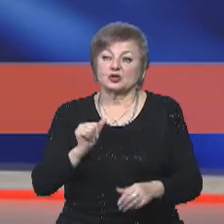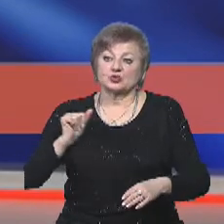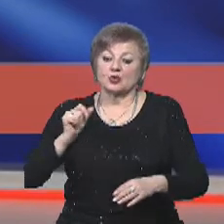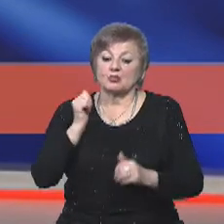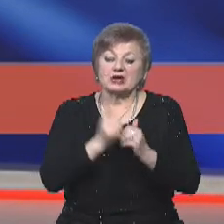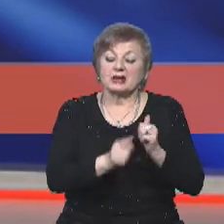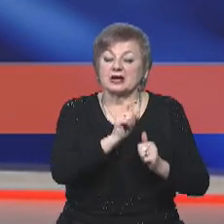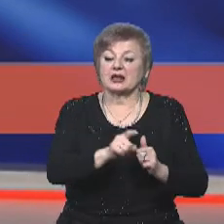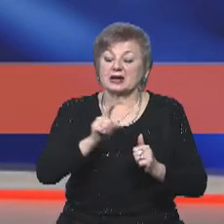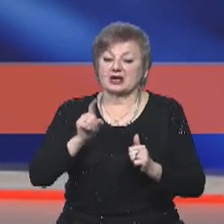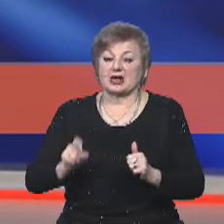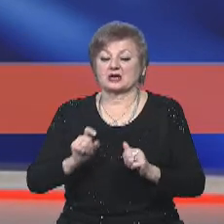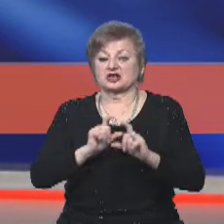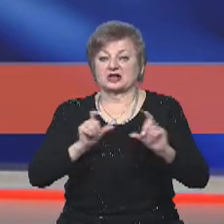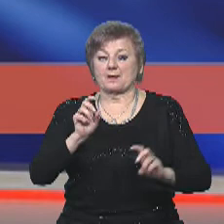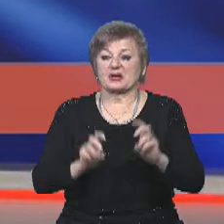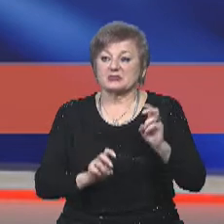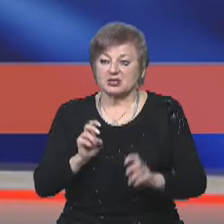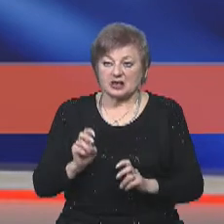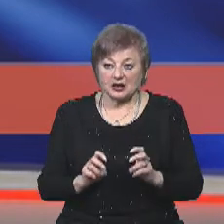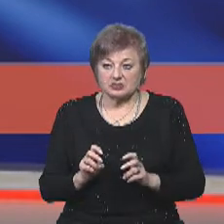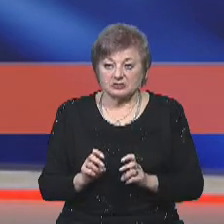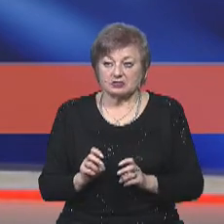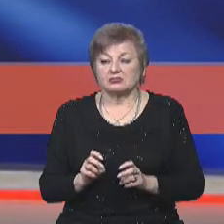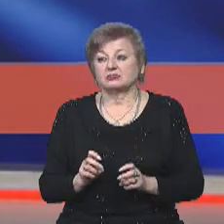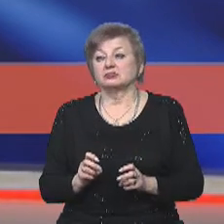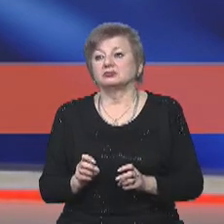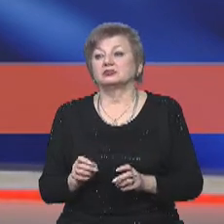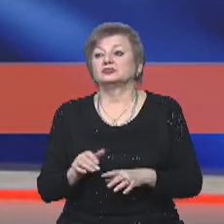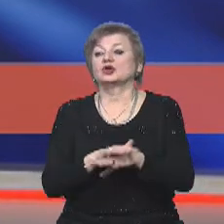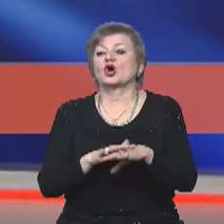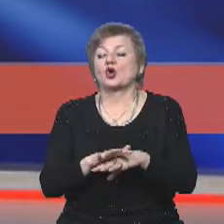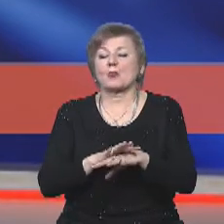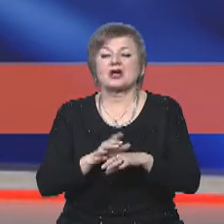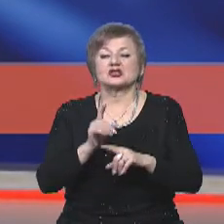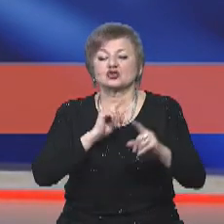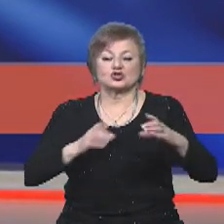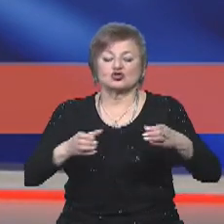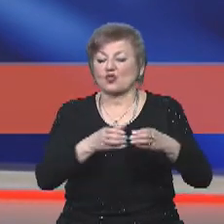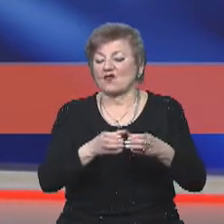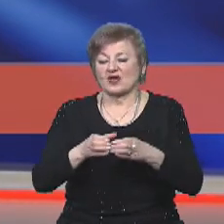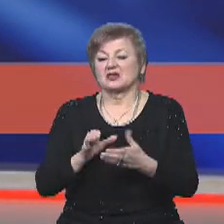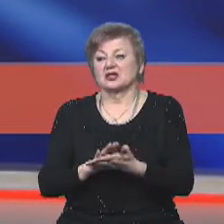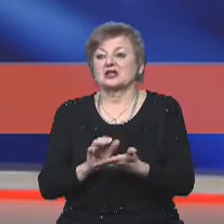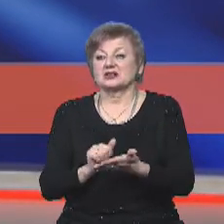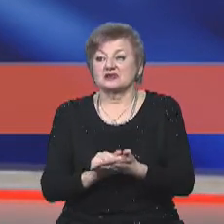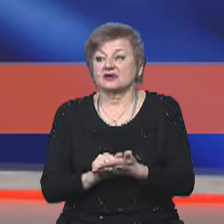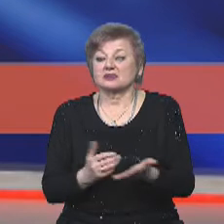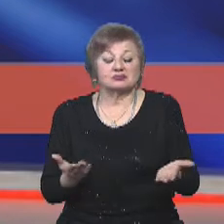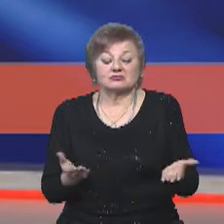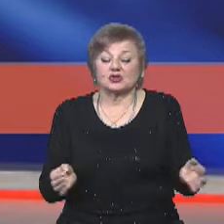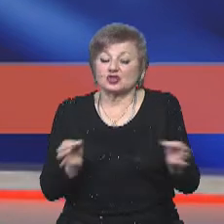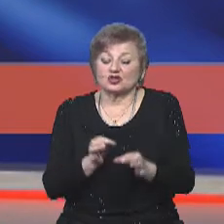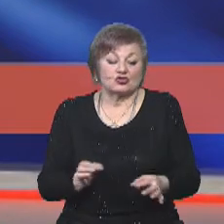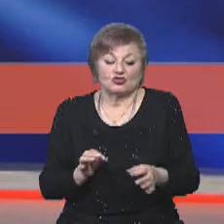каждом предприятии коммунальном, такие там, как бы, громадские советы, или как-то не помню уже. Ну, ни к чему это не привело